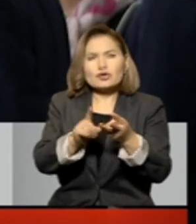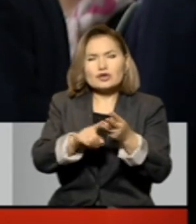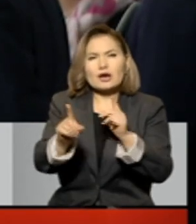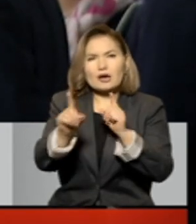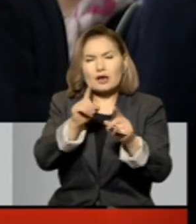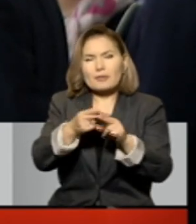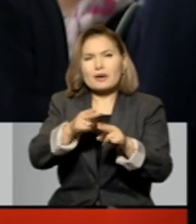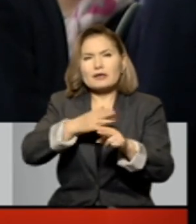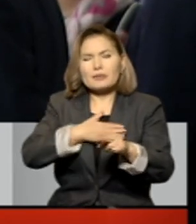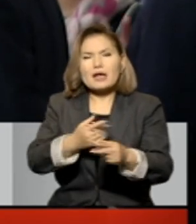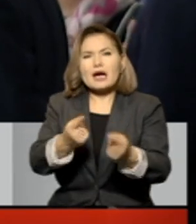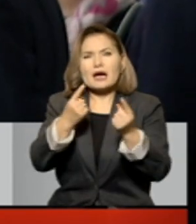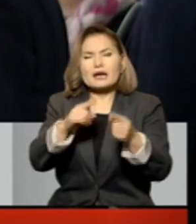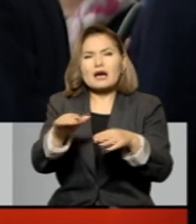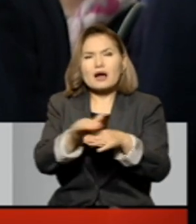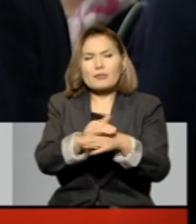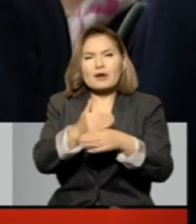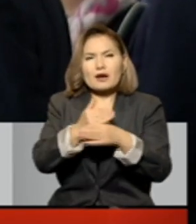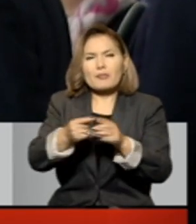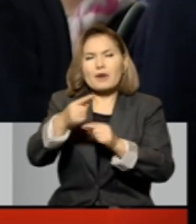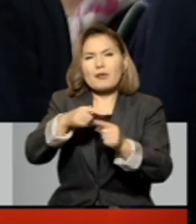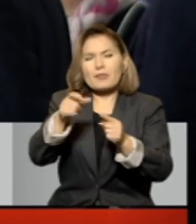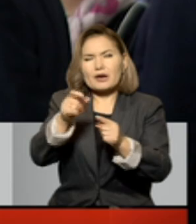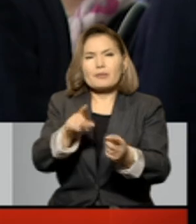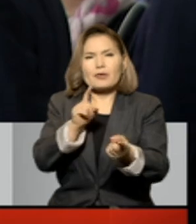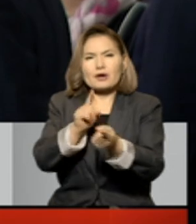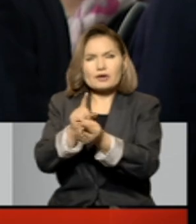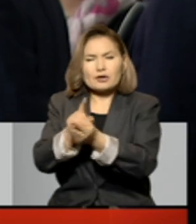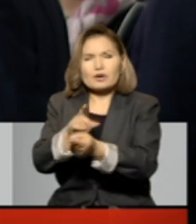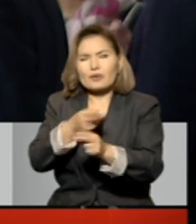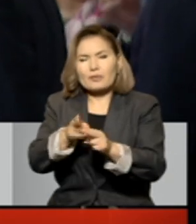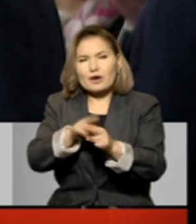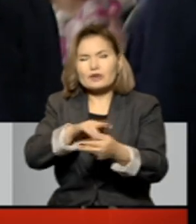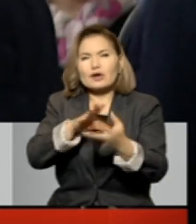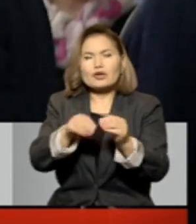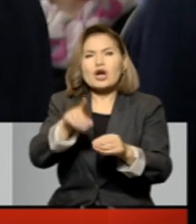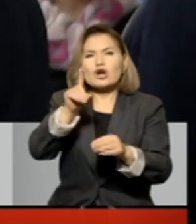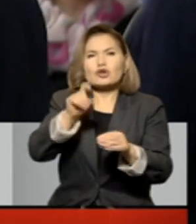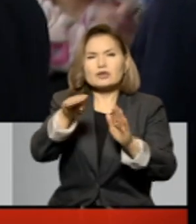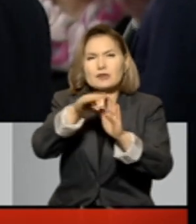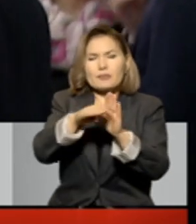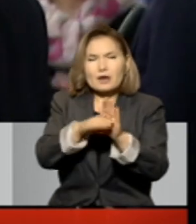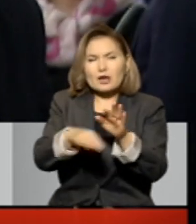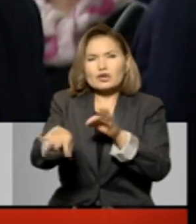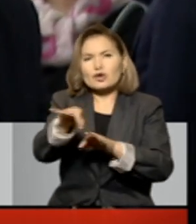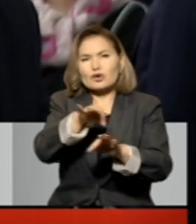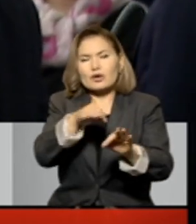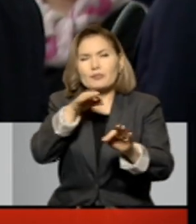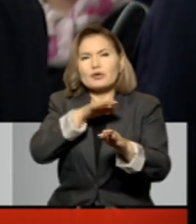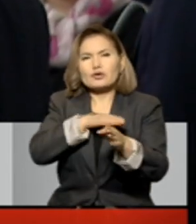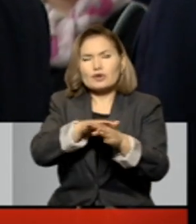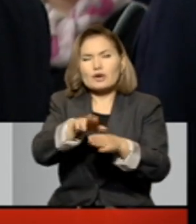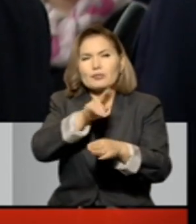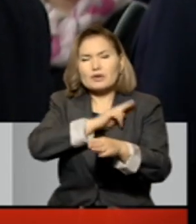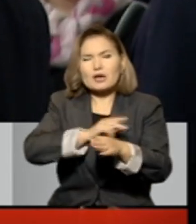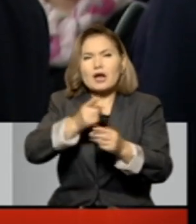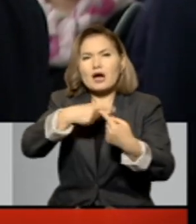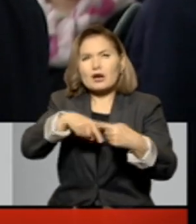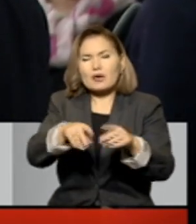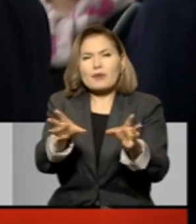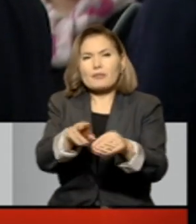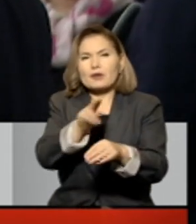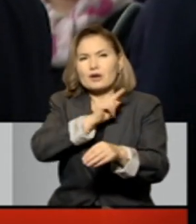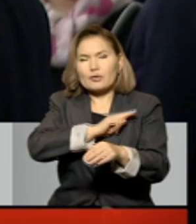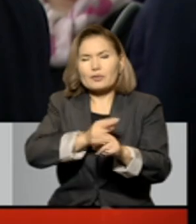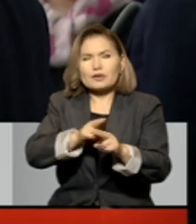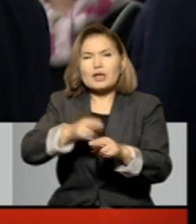конференцияда біз ірі қайырымдылық жасаушылармен, меценаттармен, сондай-ақ 100-ден астам бағдарламалар мен жобаларды жүзеге асырған серіктестерімізбен бірлесе